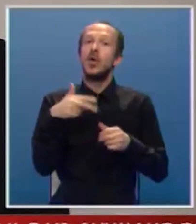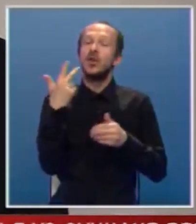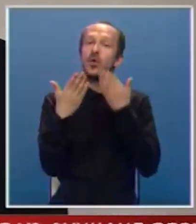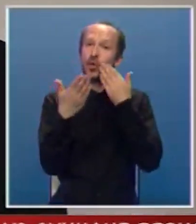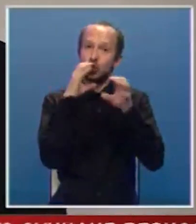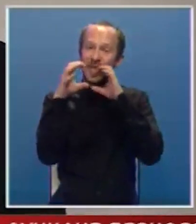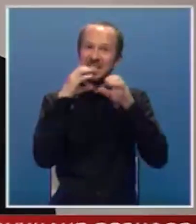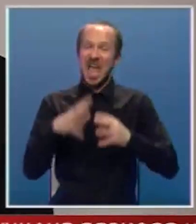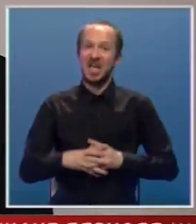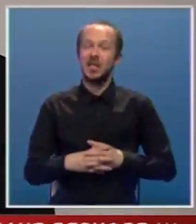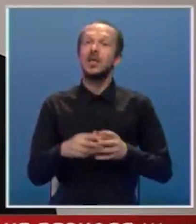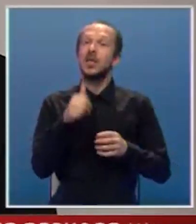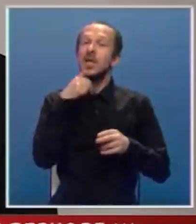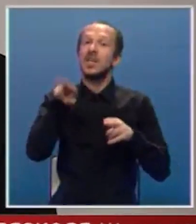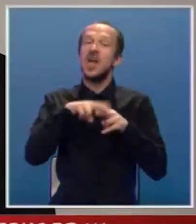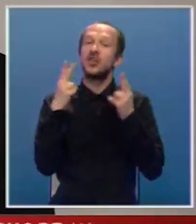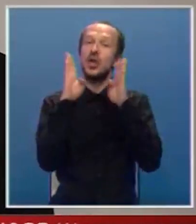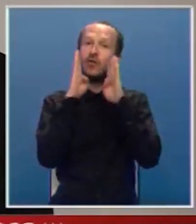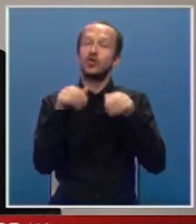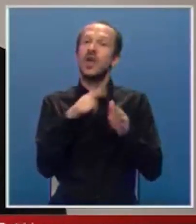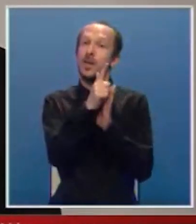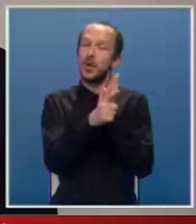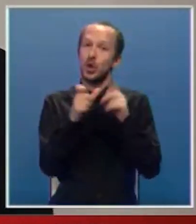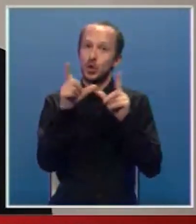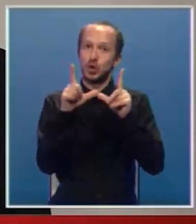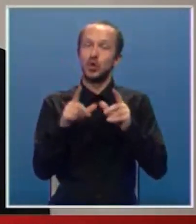javne konsultacije. Najvažniji fokus za ovaj period